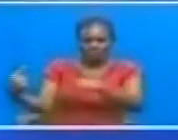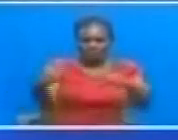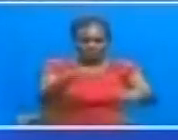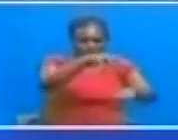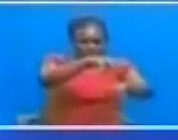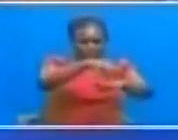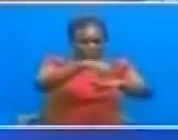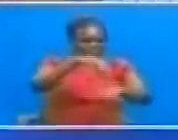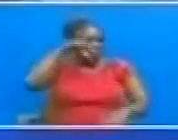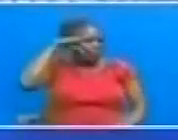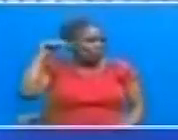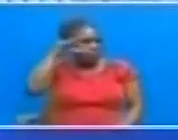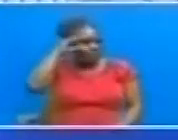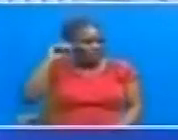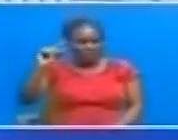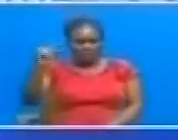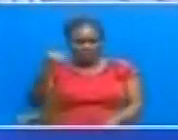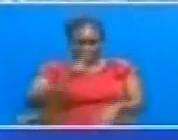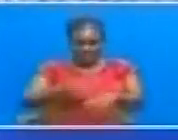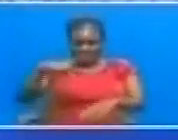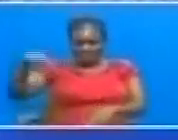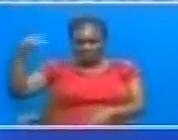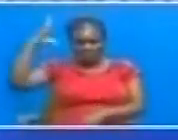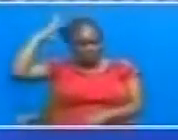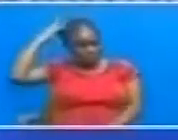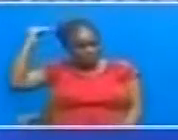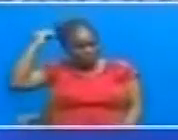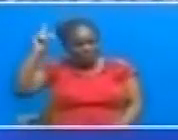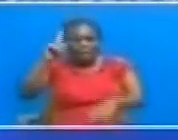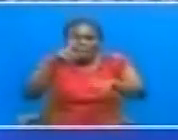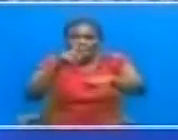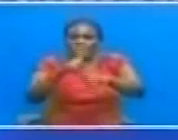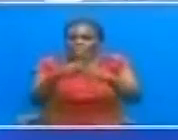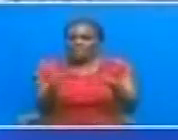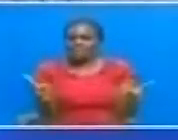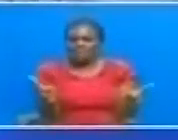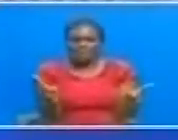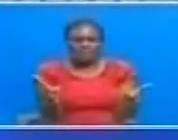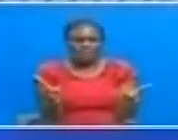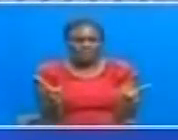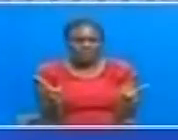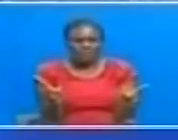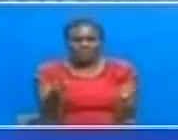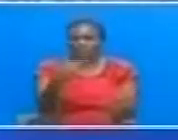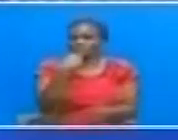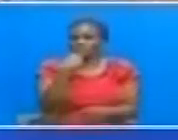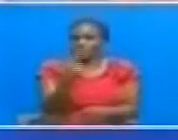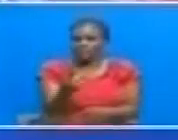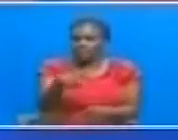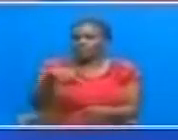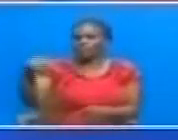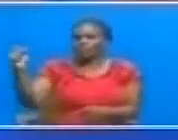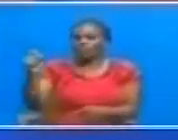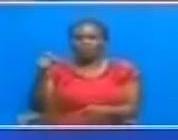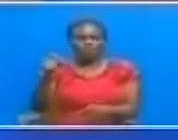Musa. Walishikwa mara kwanza kwenda Somalia, lakini alichukua kiungo wenyewe ulikuwa unasema wanakwenda